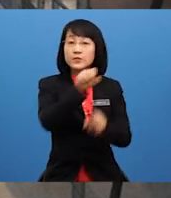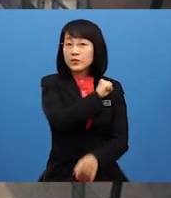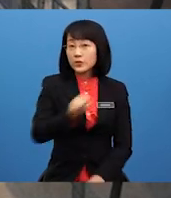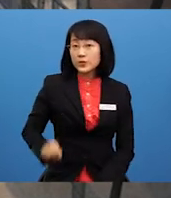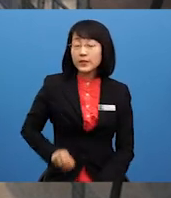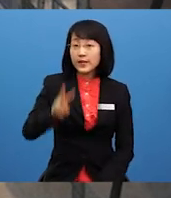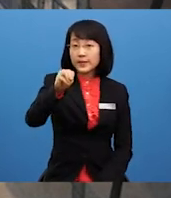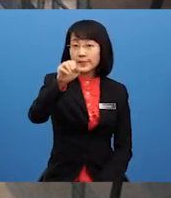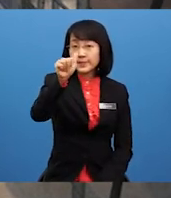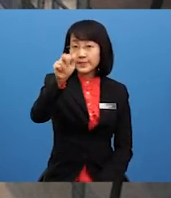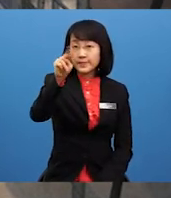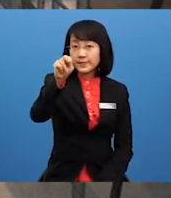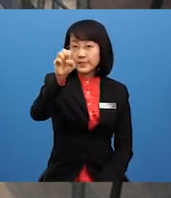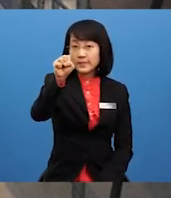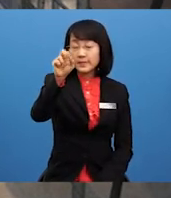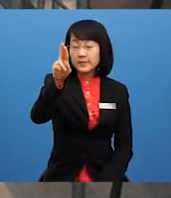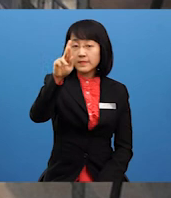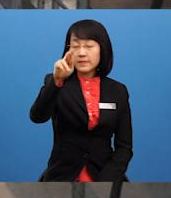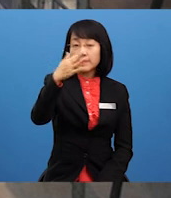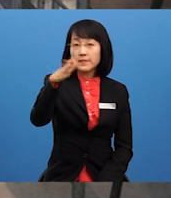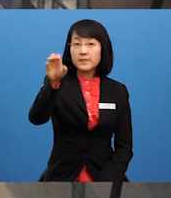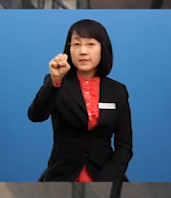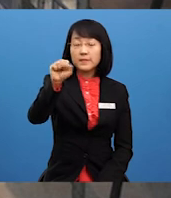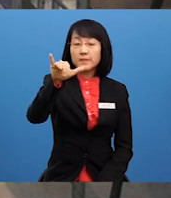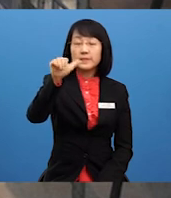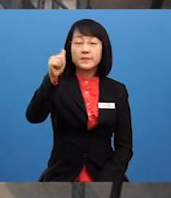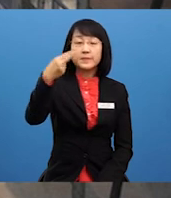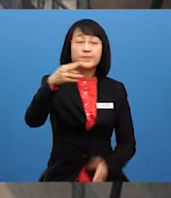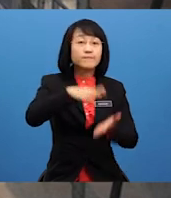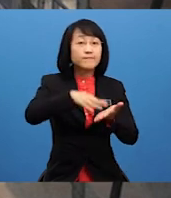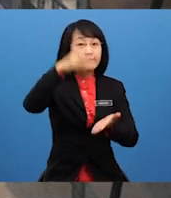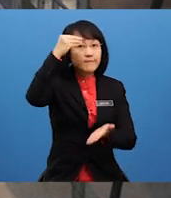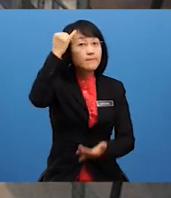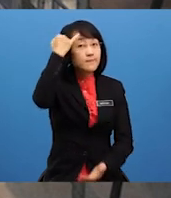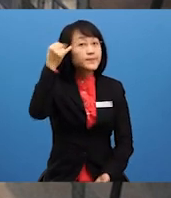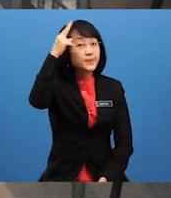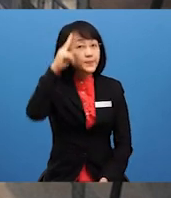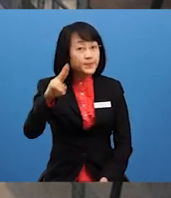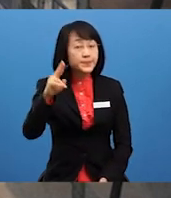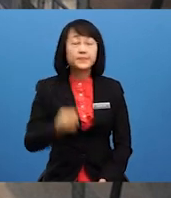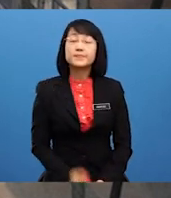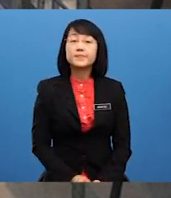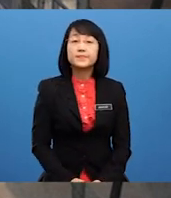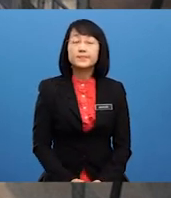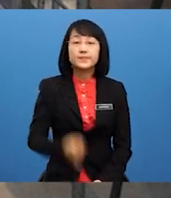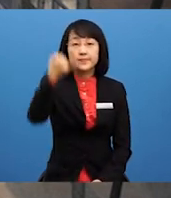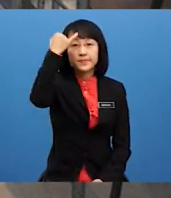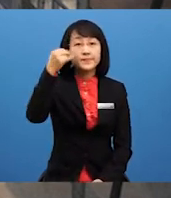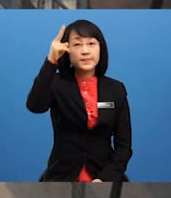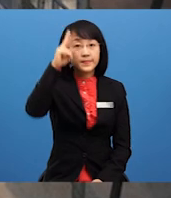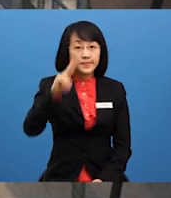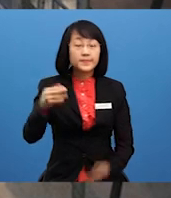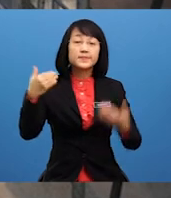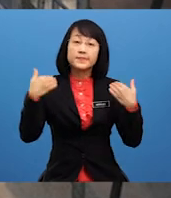Shah belajar ilmu agama dengan Kadi Yusof dan Maulana Abu Bakar. Ilmu agama yang